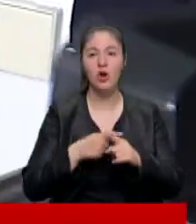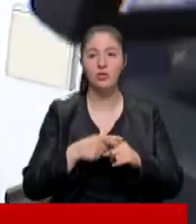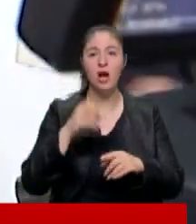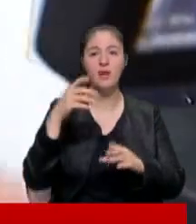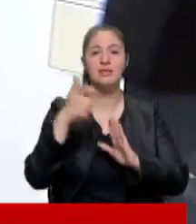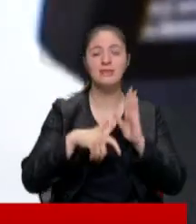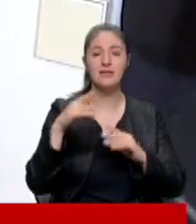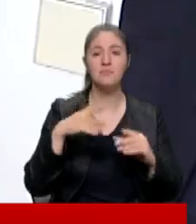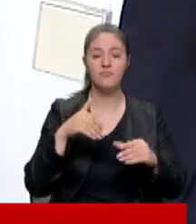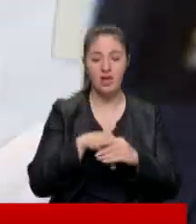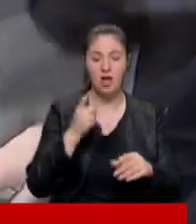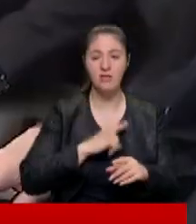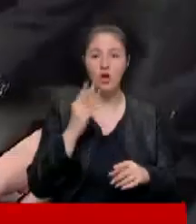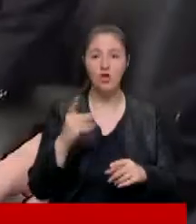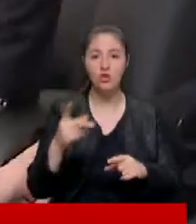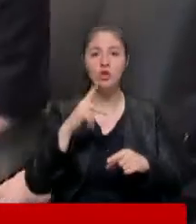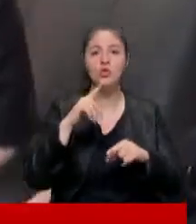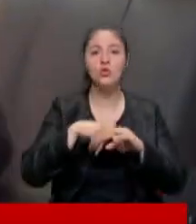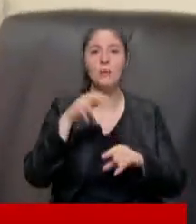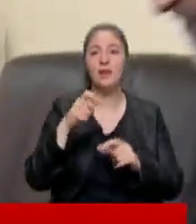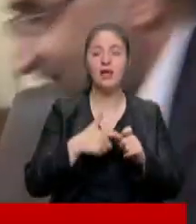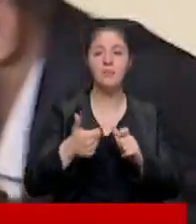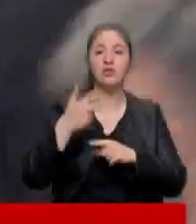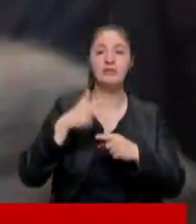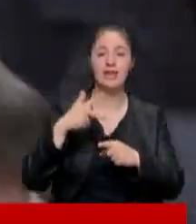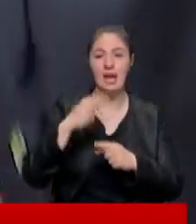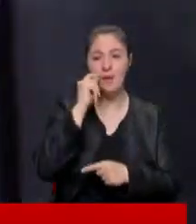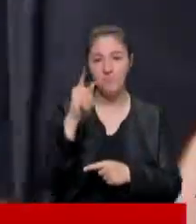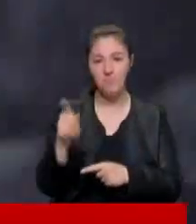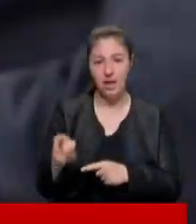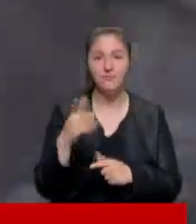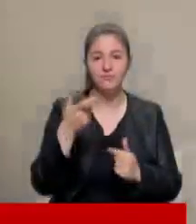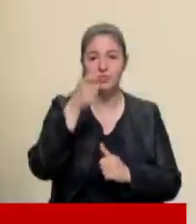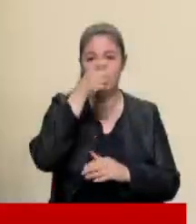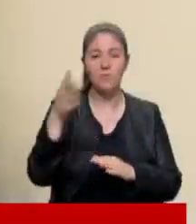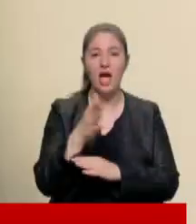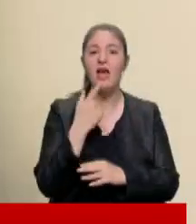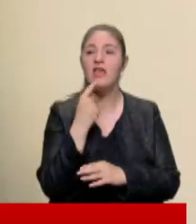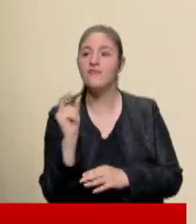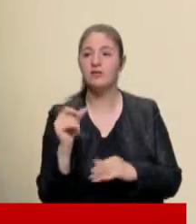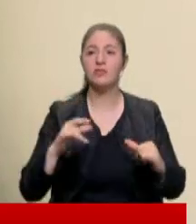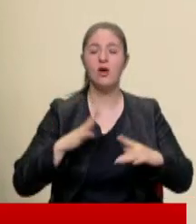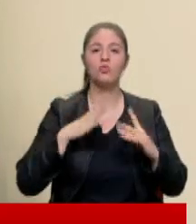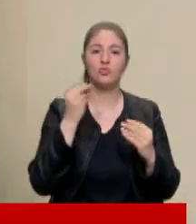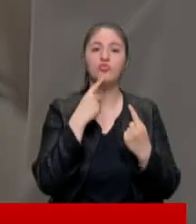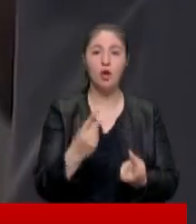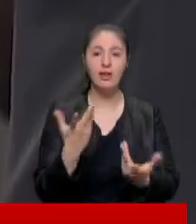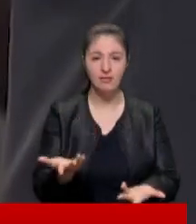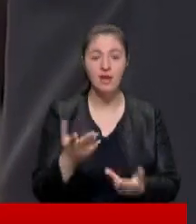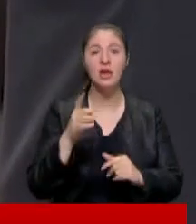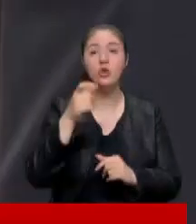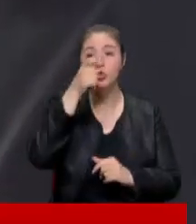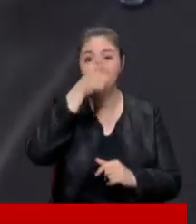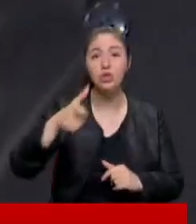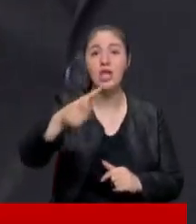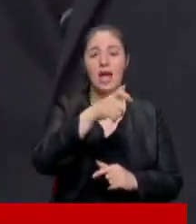Parti listesinden milletvekili adayı olan Hüdapar Genel Başkanı Zekeriya Yapıcıoğlu Türk bayrağı ifadesinden rahatsız olduğunu söyledi. Türkiye